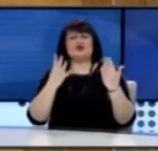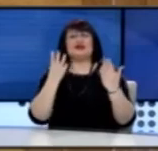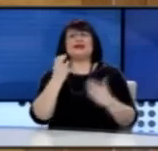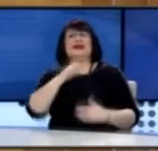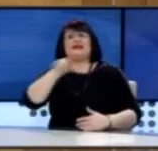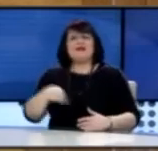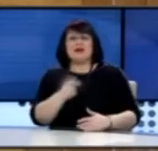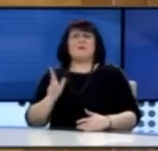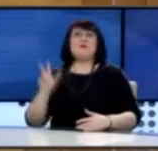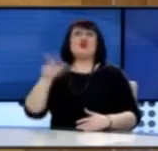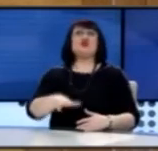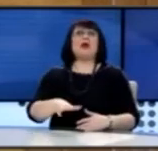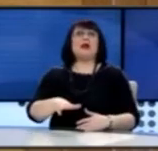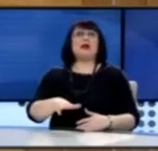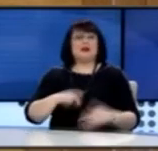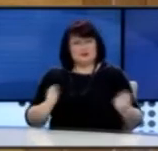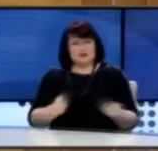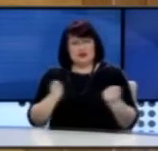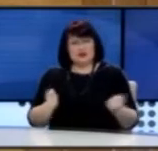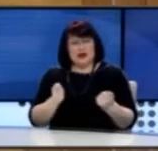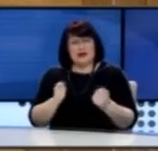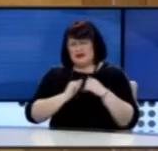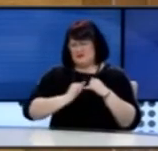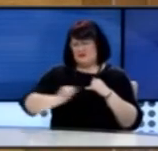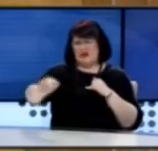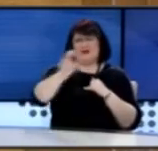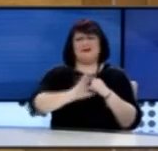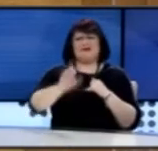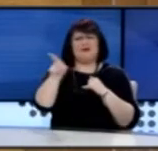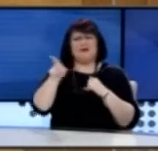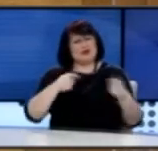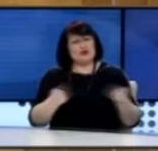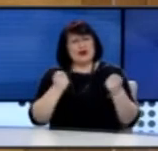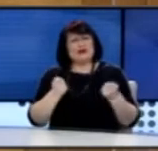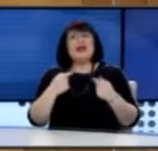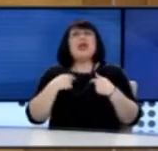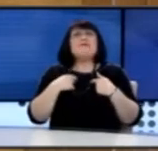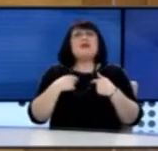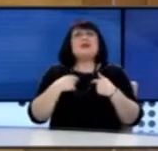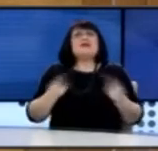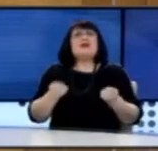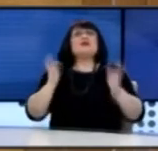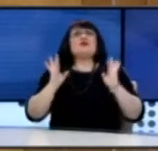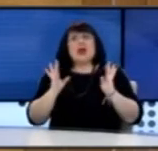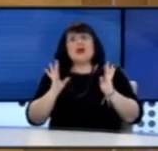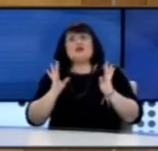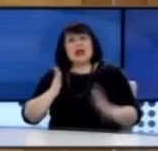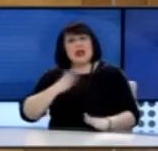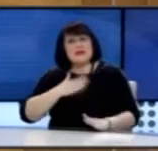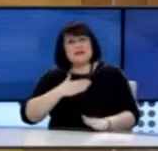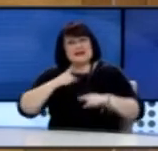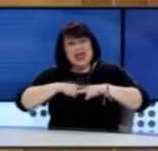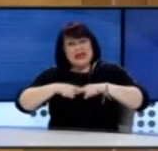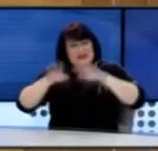η Πορτογαλία. Η Πορτογαλία που είναι στην άλλη άκρη της Ευρώπης. Και δεν θα το κάνουμε εμείς όταν δικοί μας